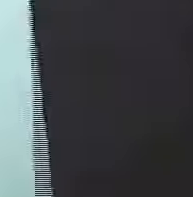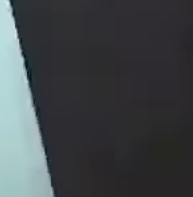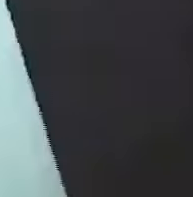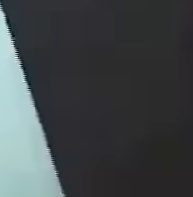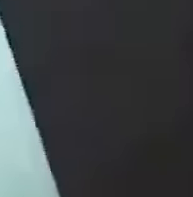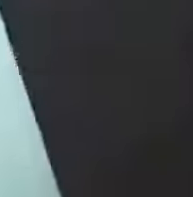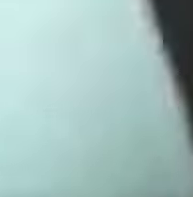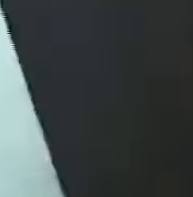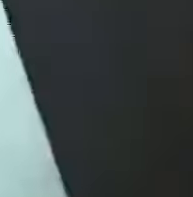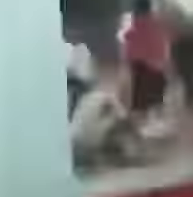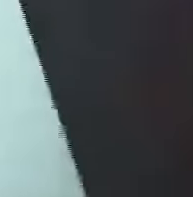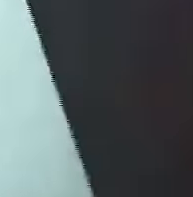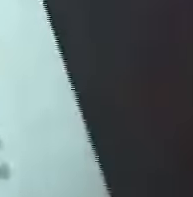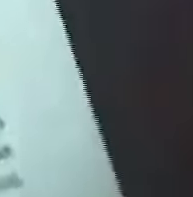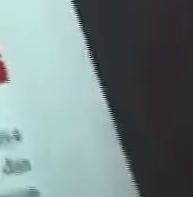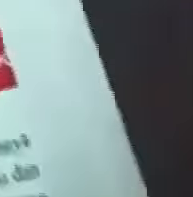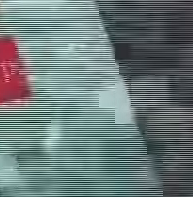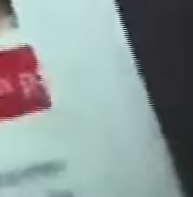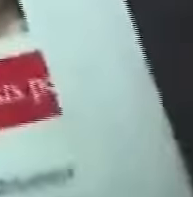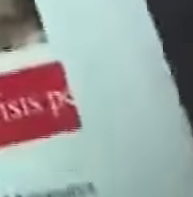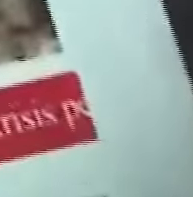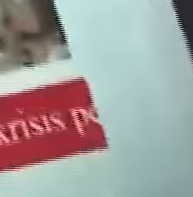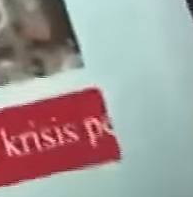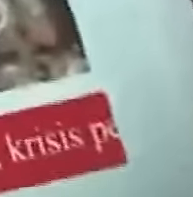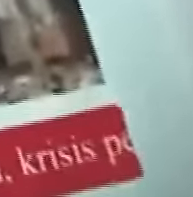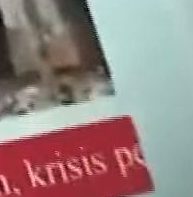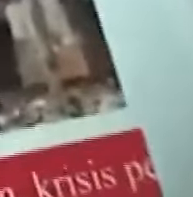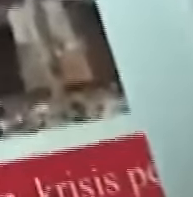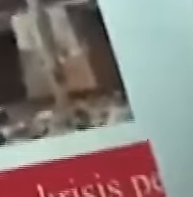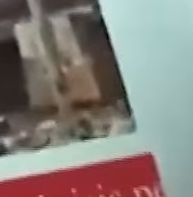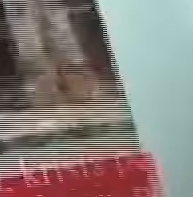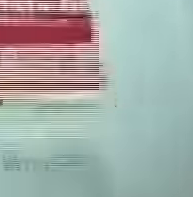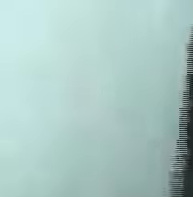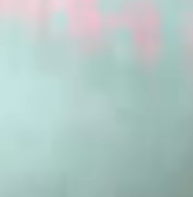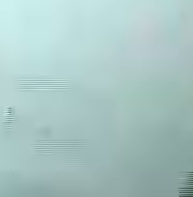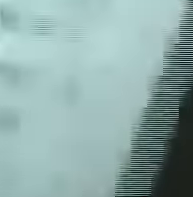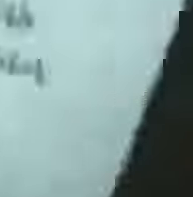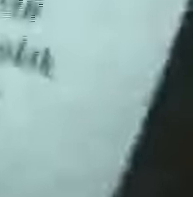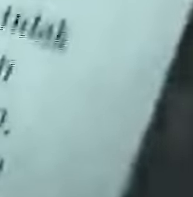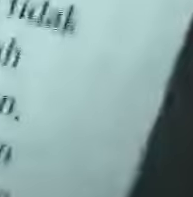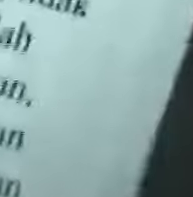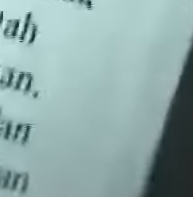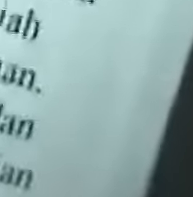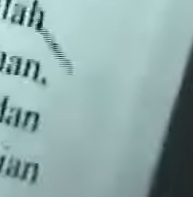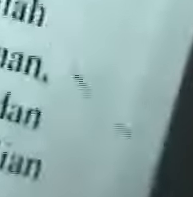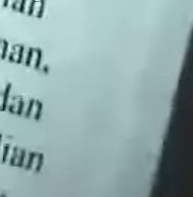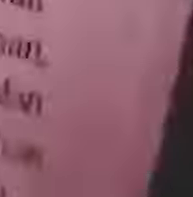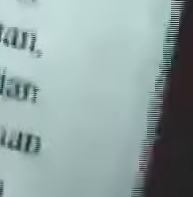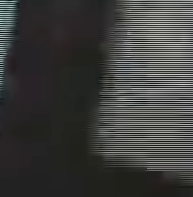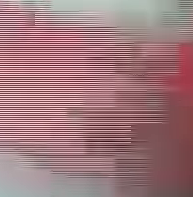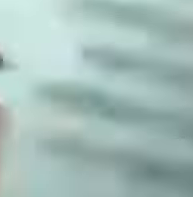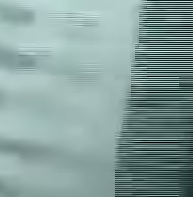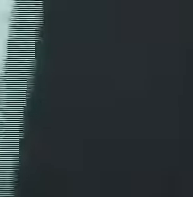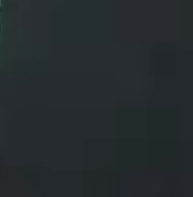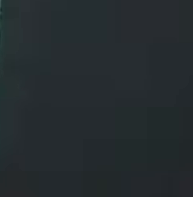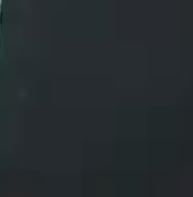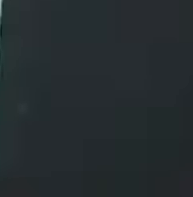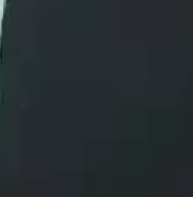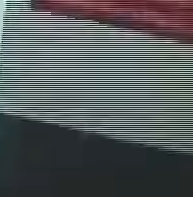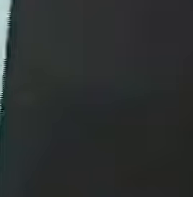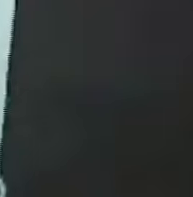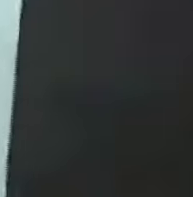Minimnya suara rakyat telah melahirkan pemimpin yang tidak mampu mengatasi masalah mendasar seperti kemiskinan, krisis pendidikan,